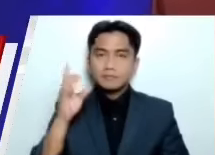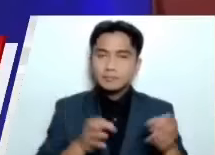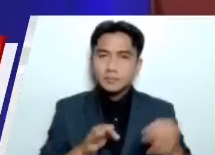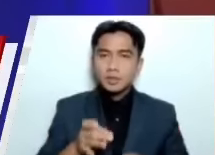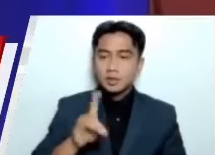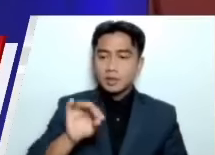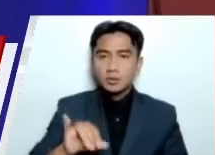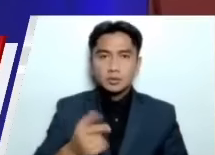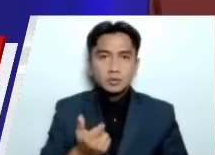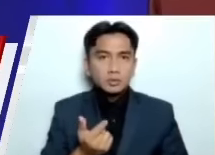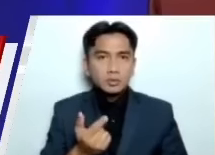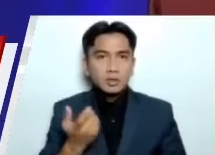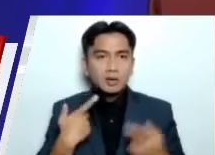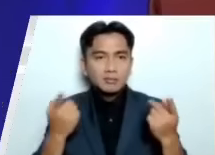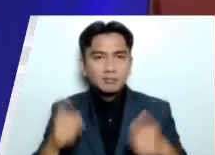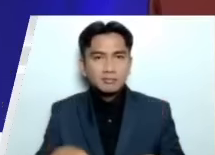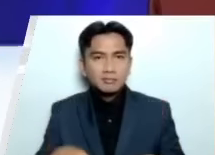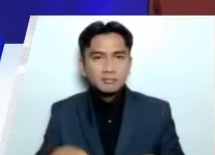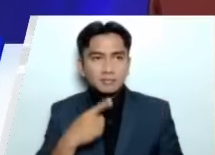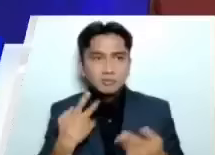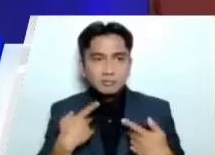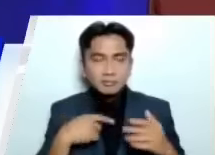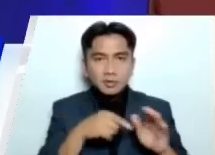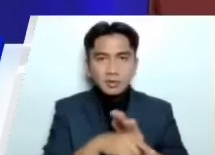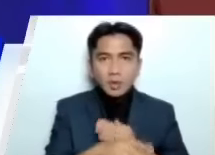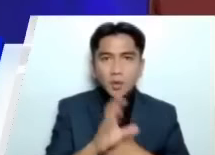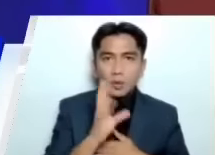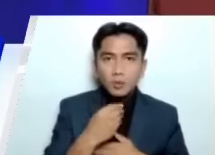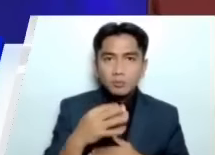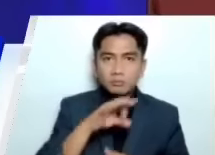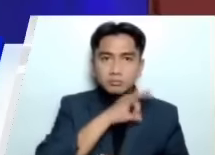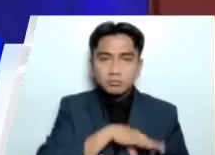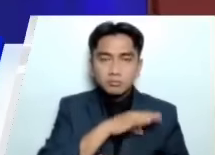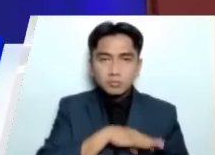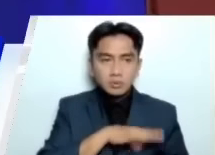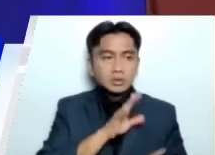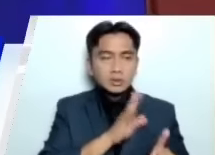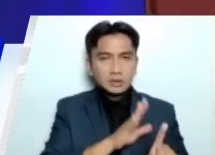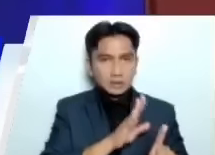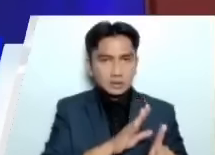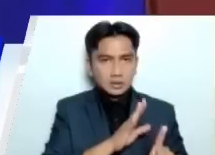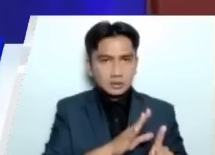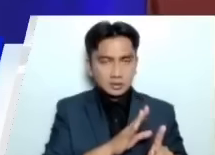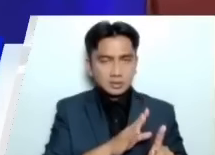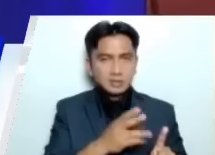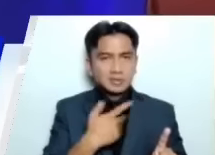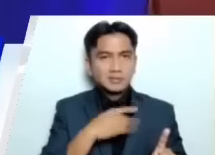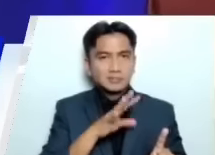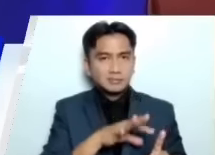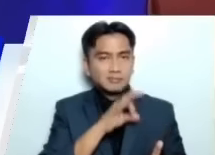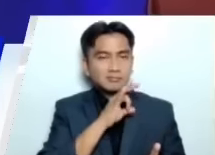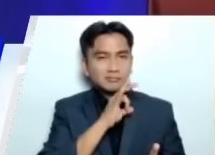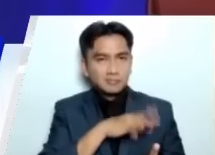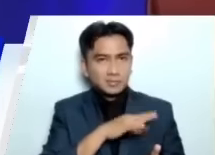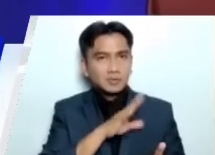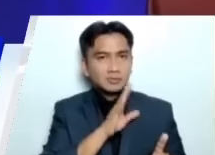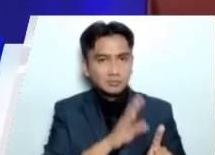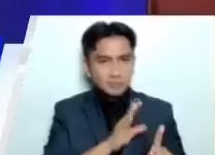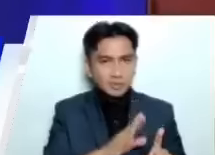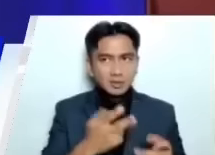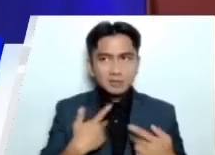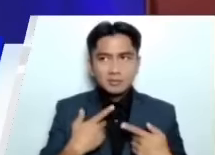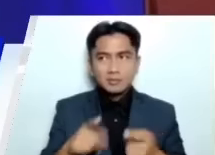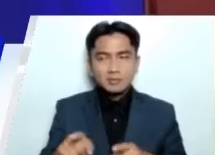benefit? She is the beneficiary of the death of the president. So her words have to be taken